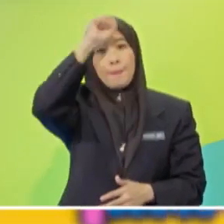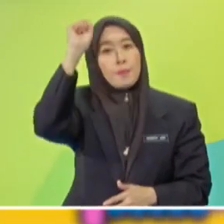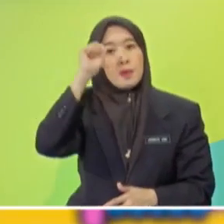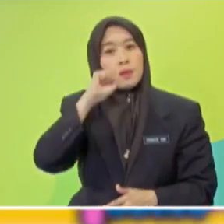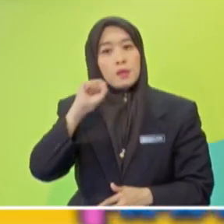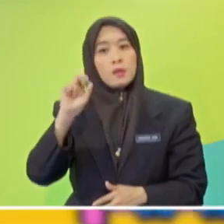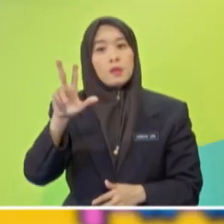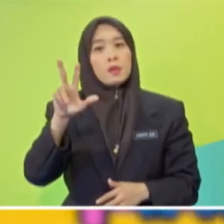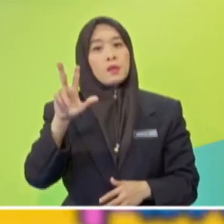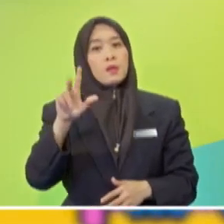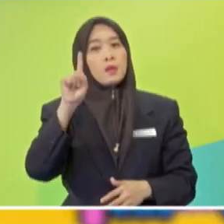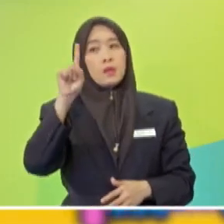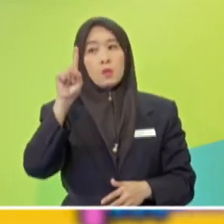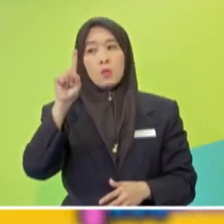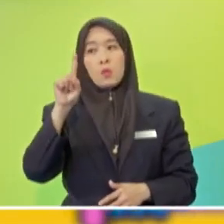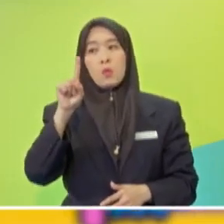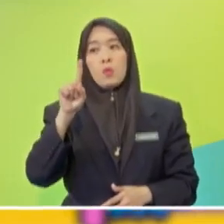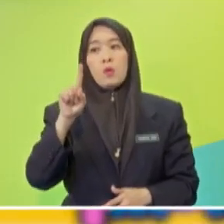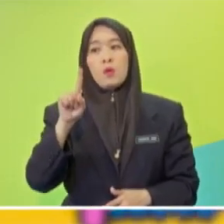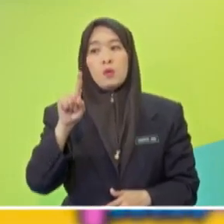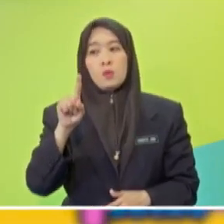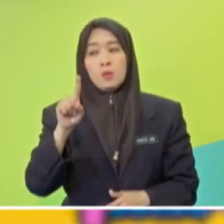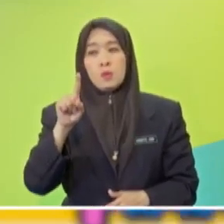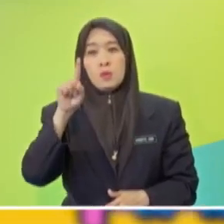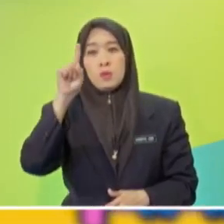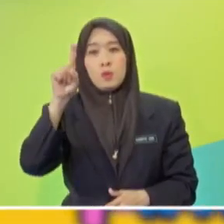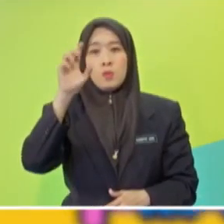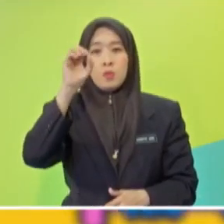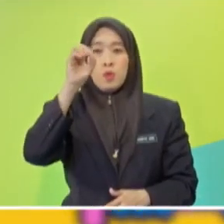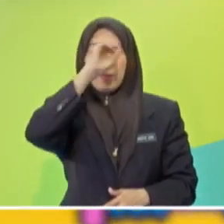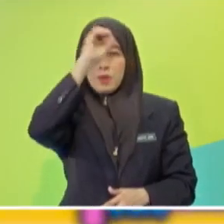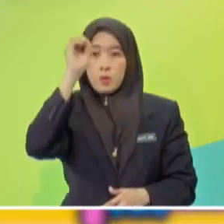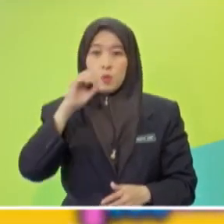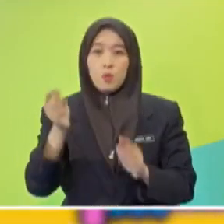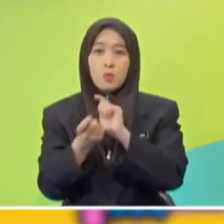satu ratus 10 Pro terus kita nak tukang kepada pecahan